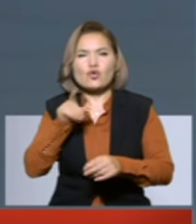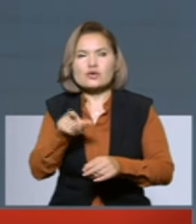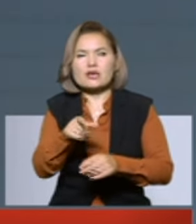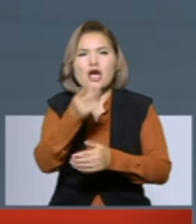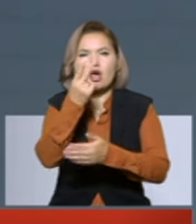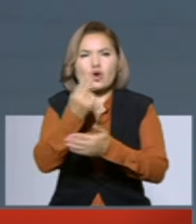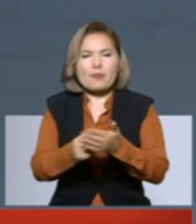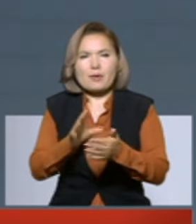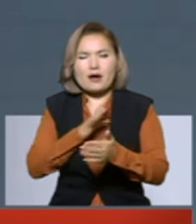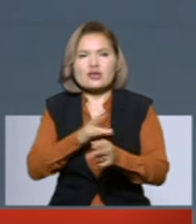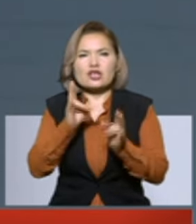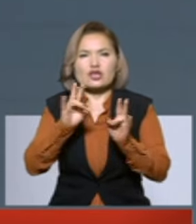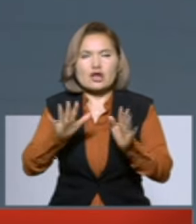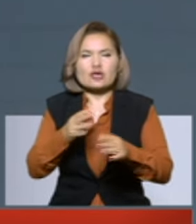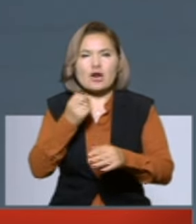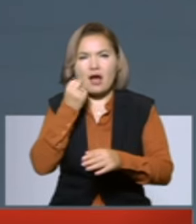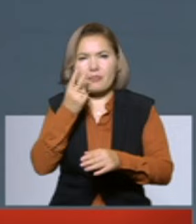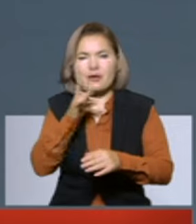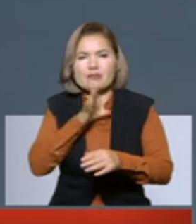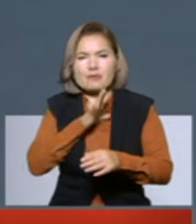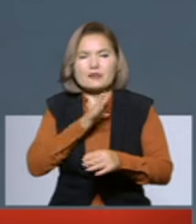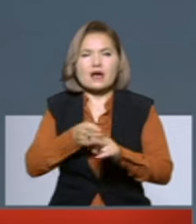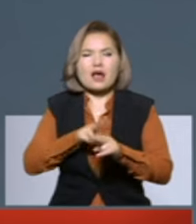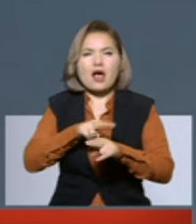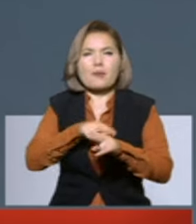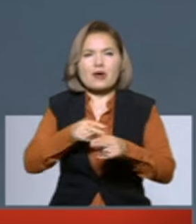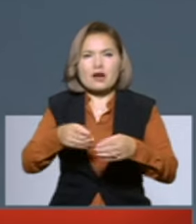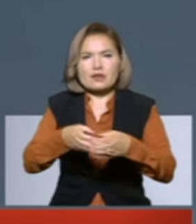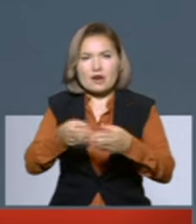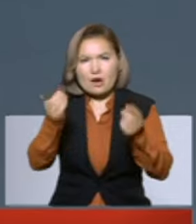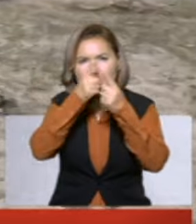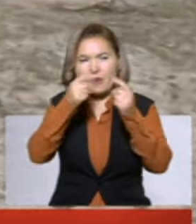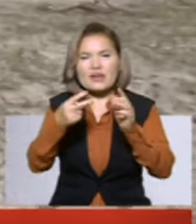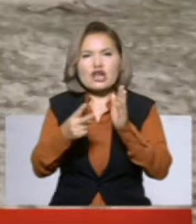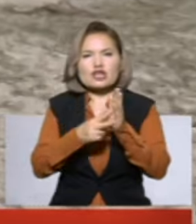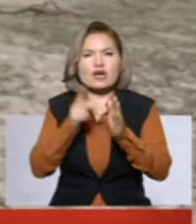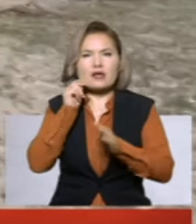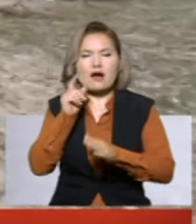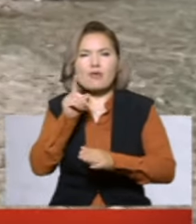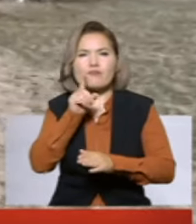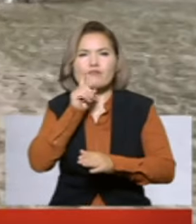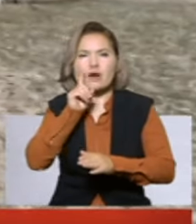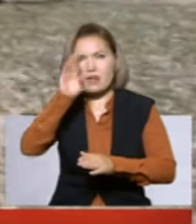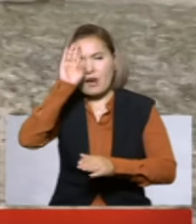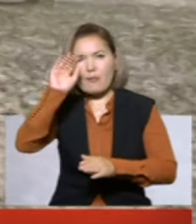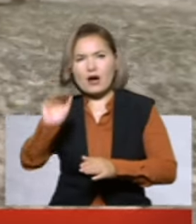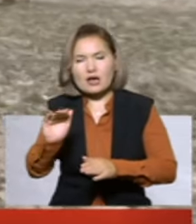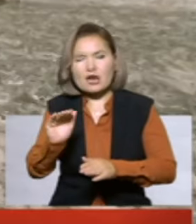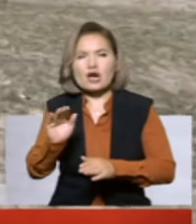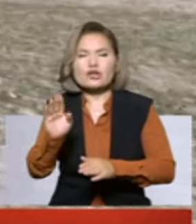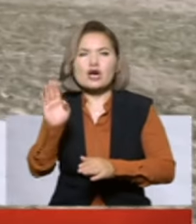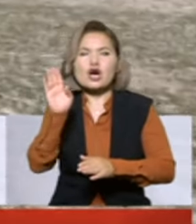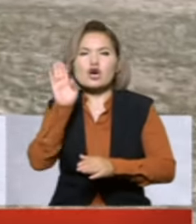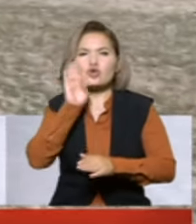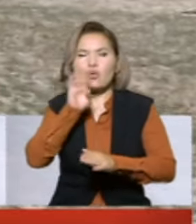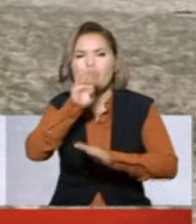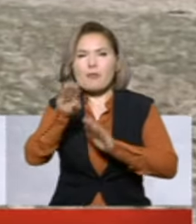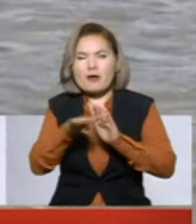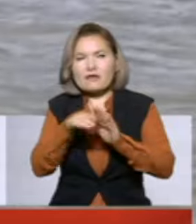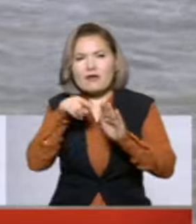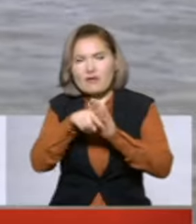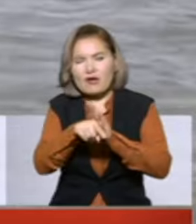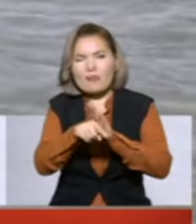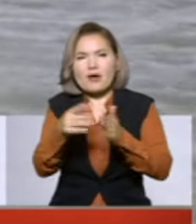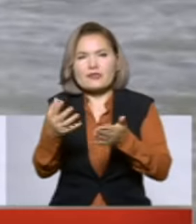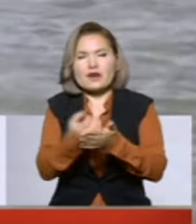Оқиға бүгін түсте болған. Төтенше жағдайлар департаментінің хабарлауынша 7 жастағы ер баланың денесі судан шығарылды. Ал 9 жастағы